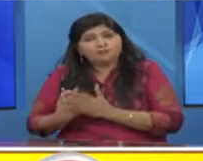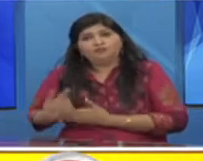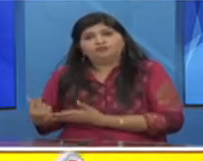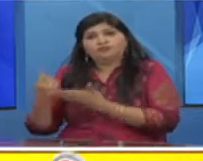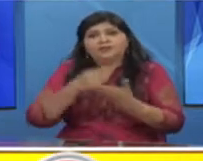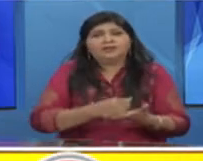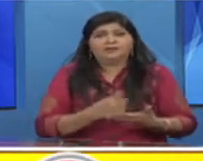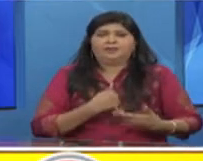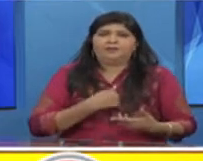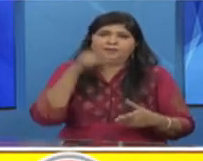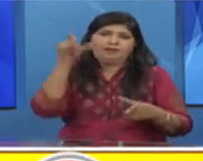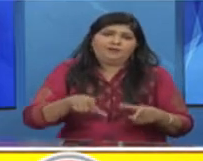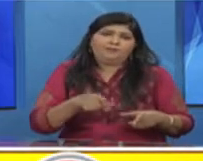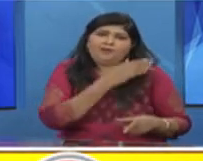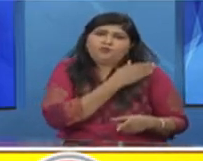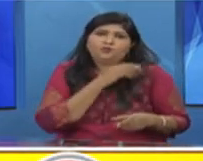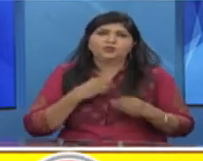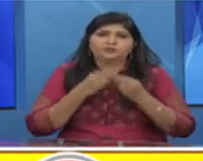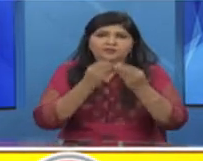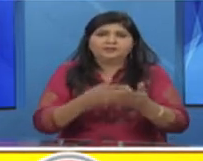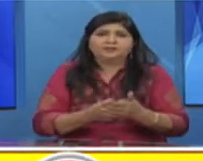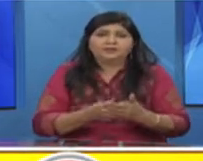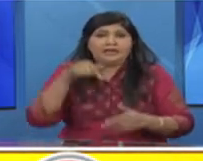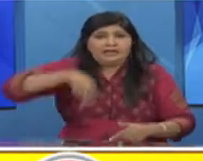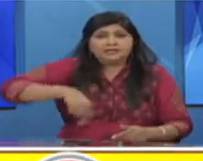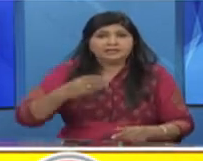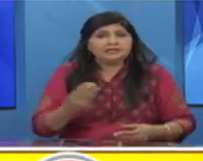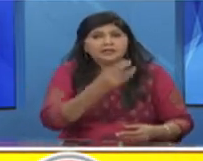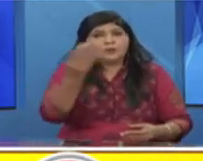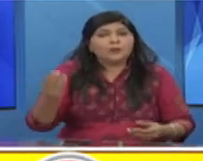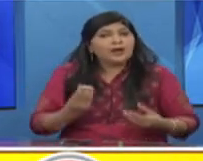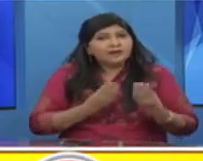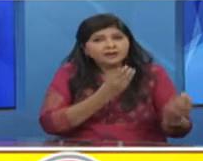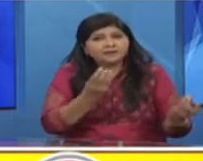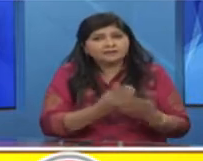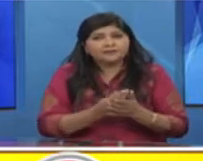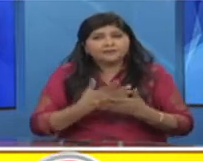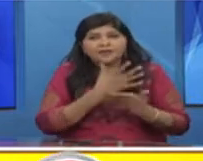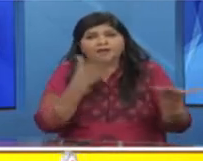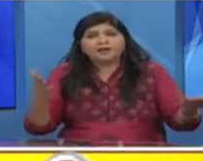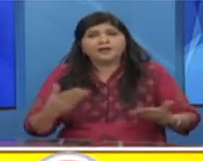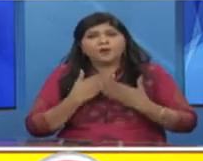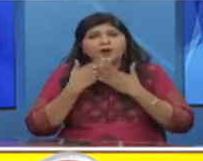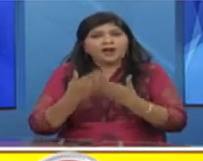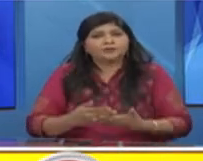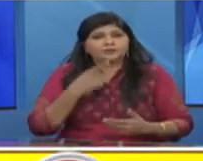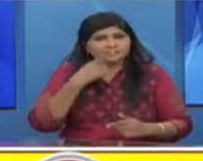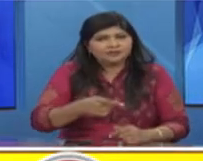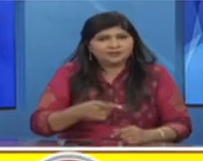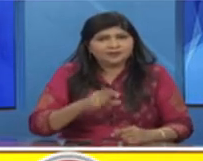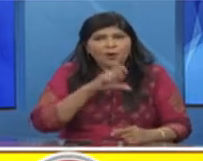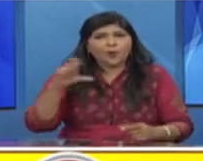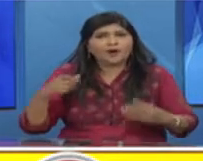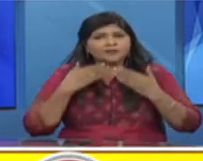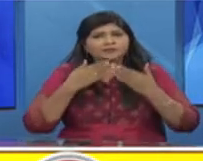भूमिका निभा सकते हैं। मैं फिर एक बार इस दीपावली के पावन पर्व पर आपको बहुत बहुत शुभकामनाएं देता हूं।